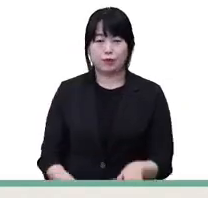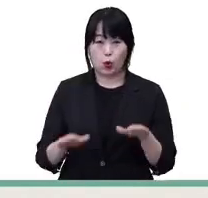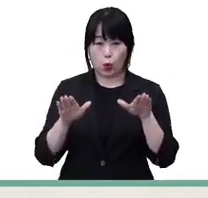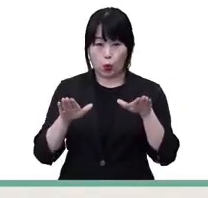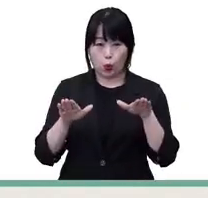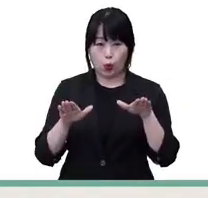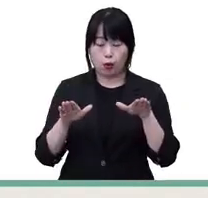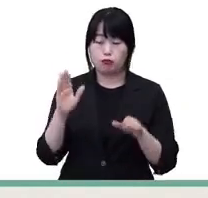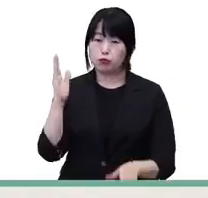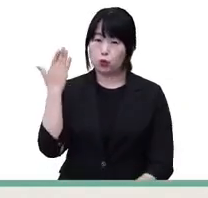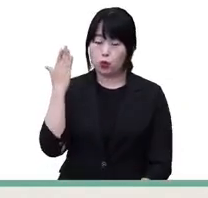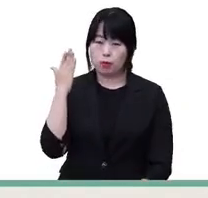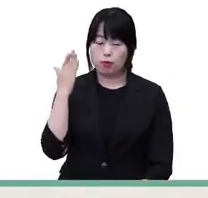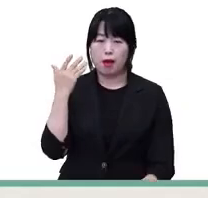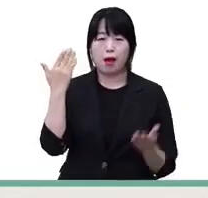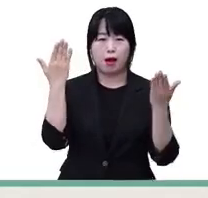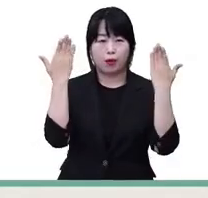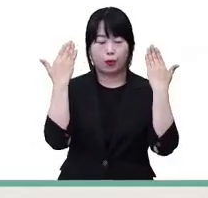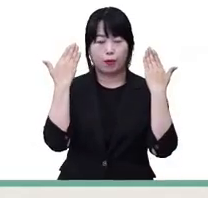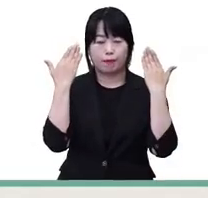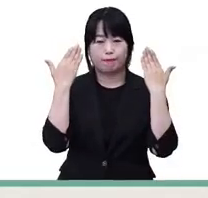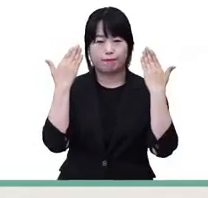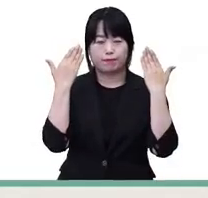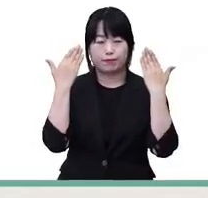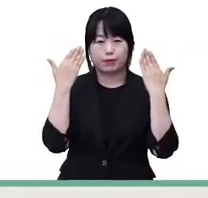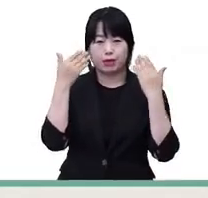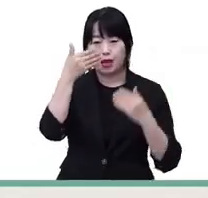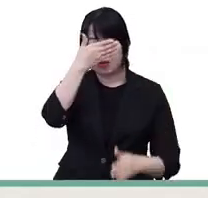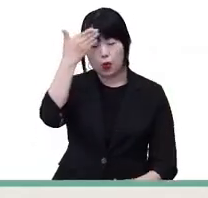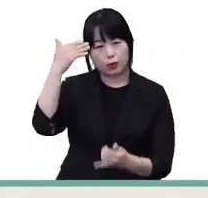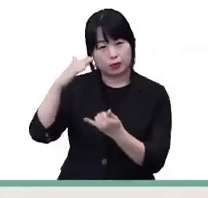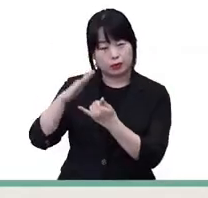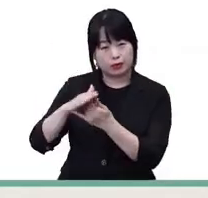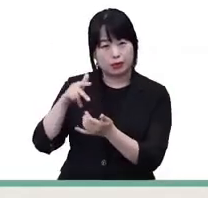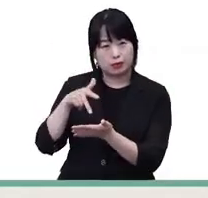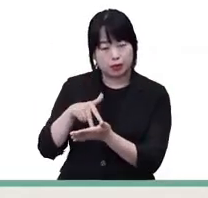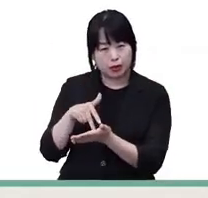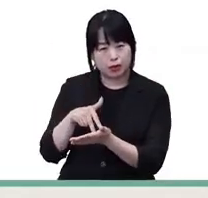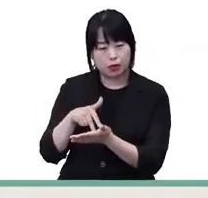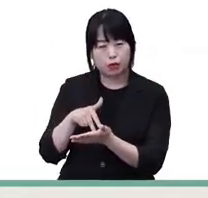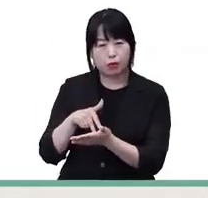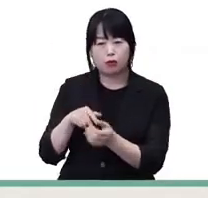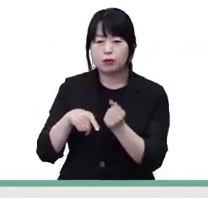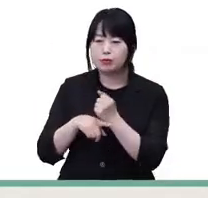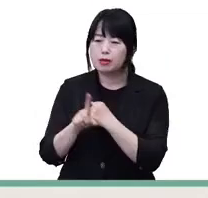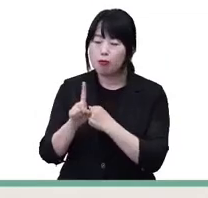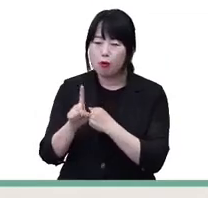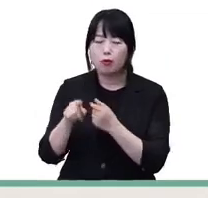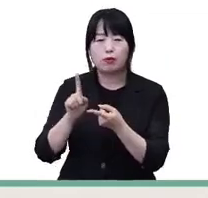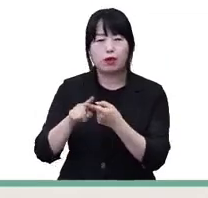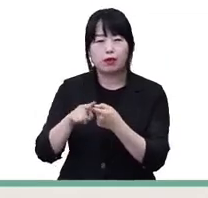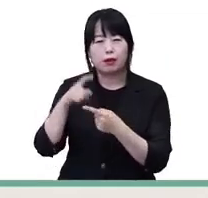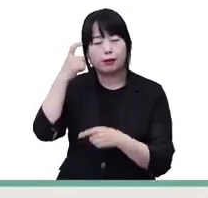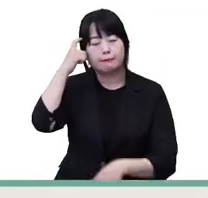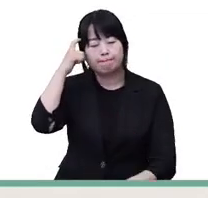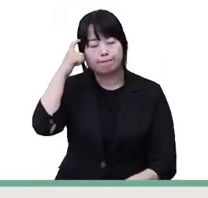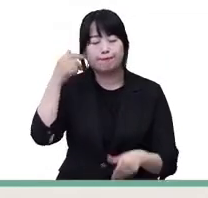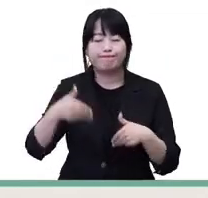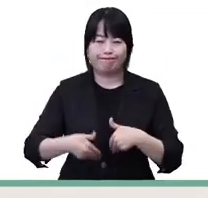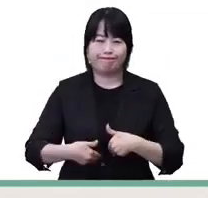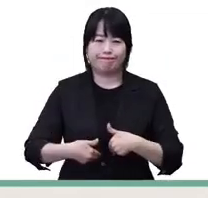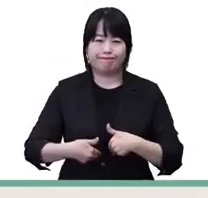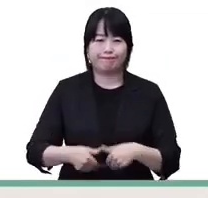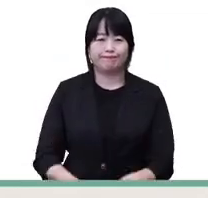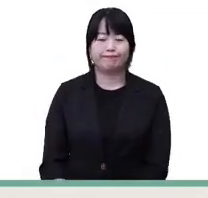지금은 사실은 학교는 아이들한테 어떤 의미를 주고 있는지도 우리가 이제 고민해야 되는 그런